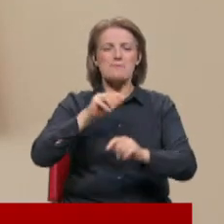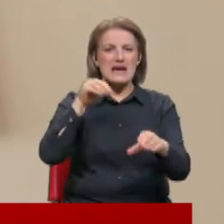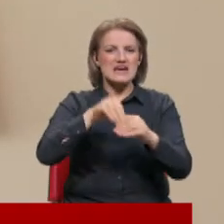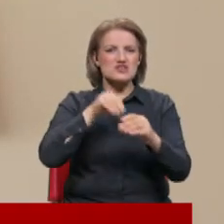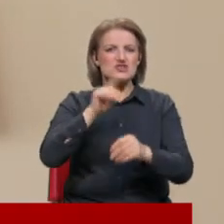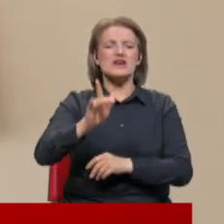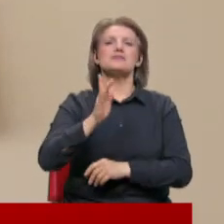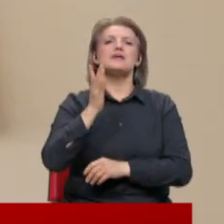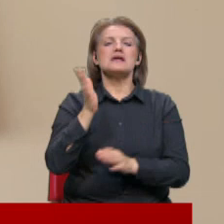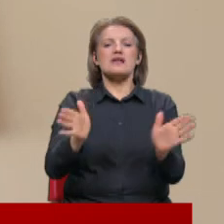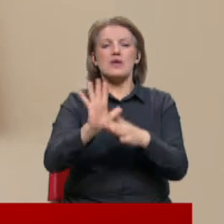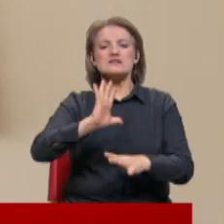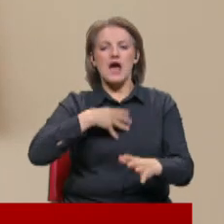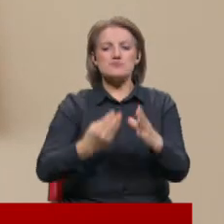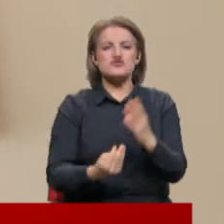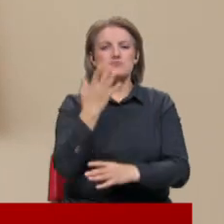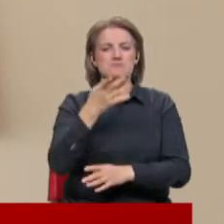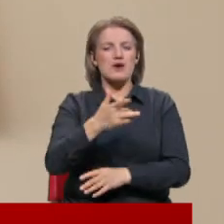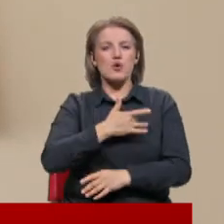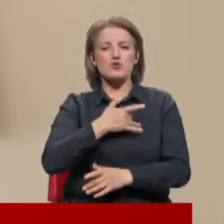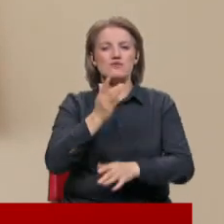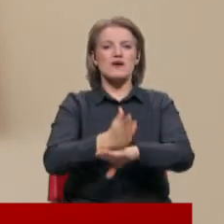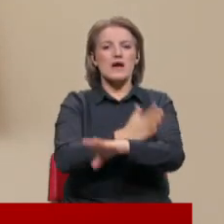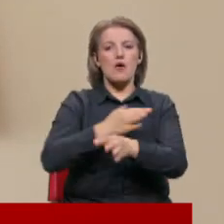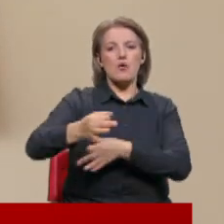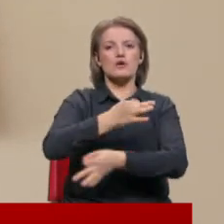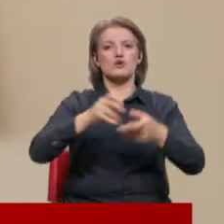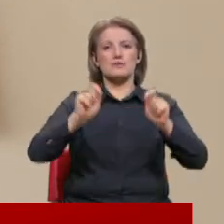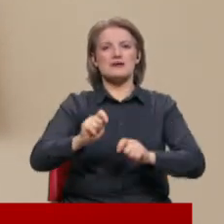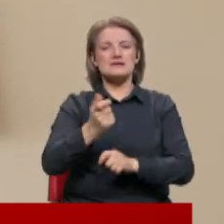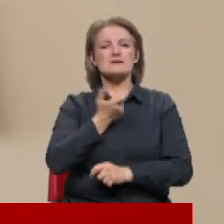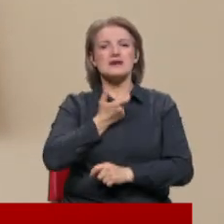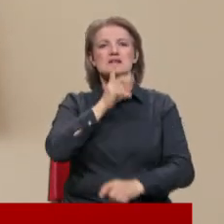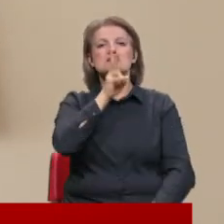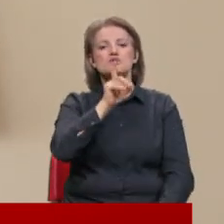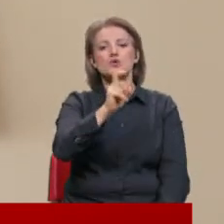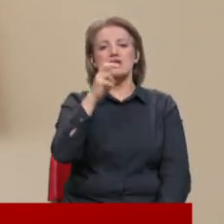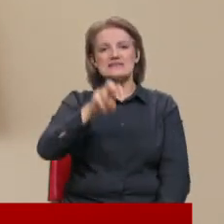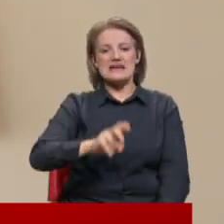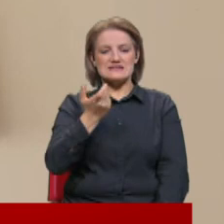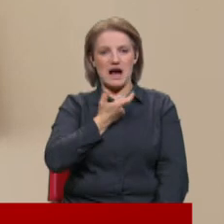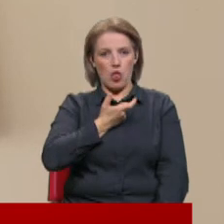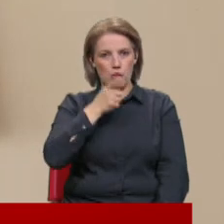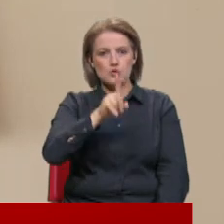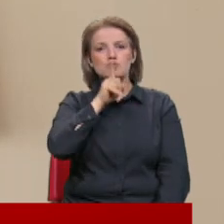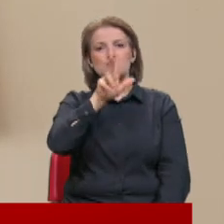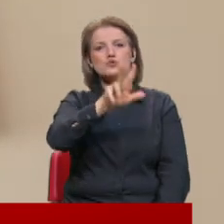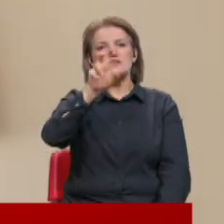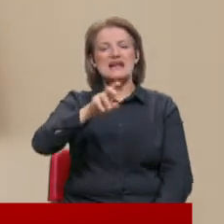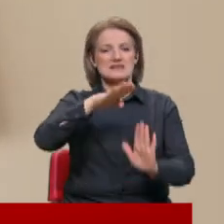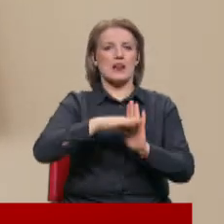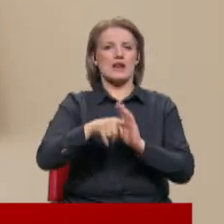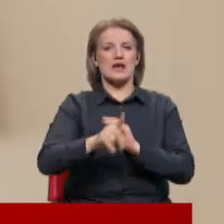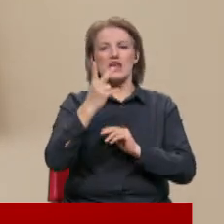çıkmak isteyen gönüllü vatandaşları eğiterek koordine etmeye çalışıyoruz yasal dayanağımız 298 sayılı kanun ve 138 sayılı